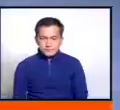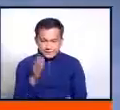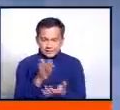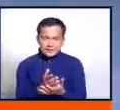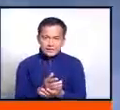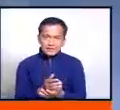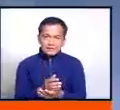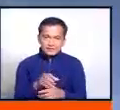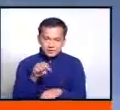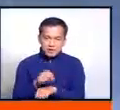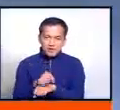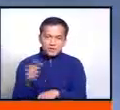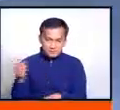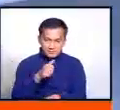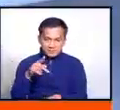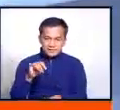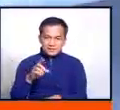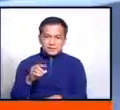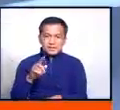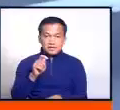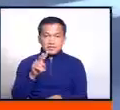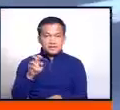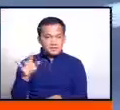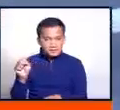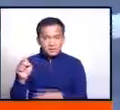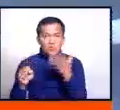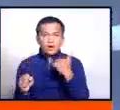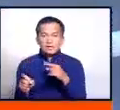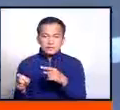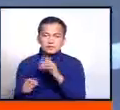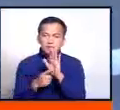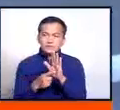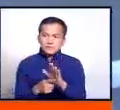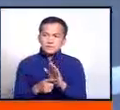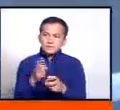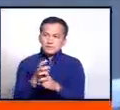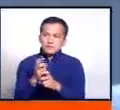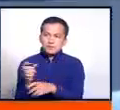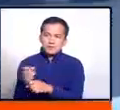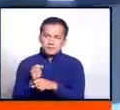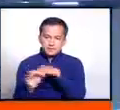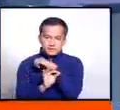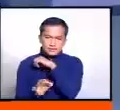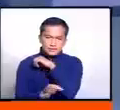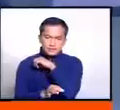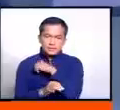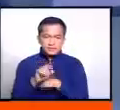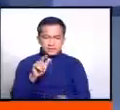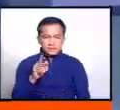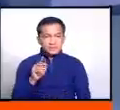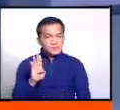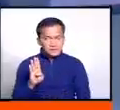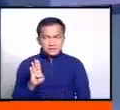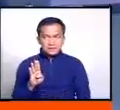Tigil pasada ang libo-libong TNVS drivers bilang protesta sa pahirapang pagkuha ng prangkisa sa